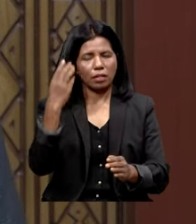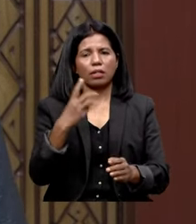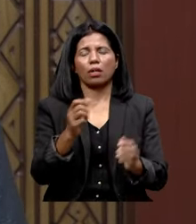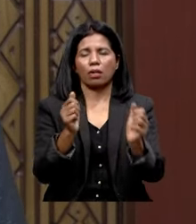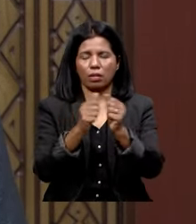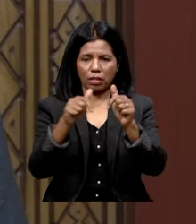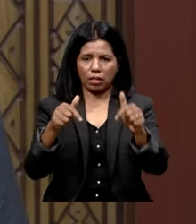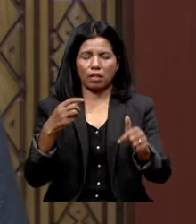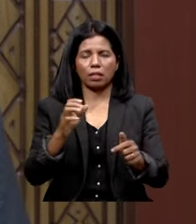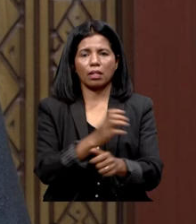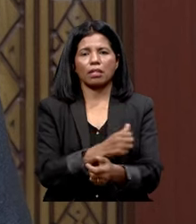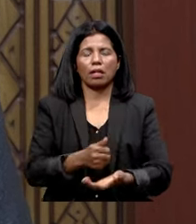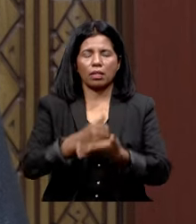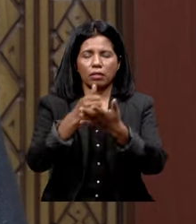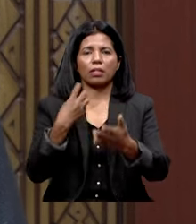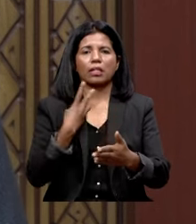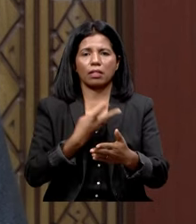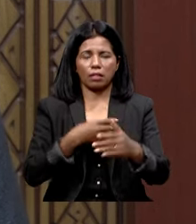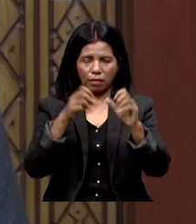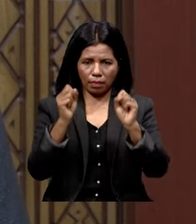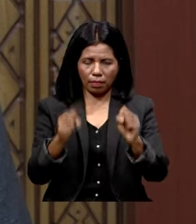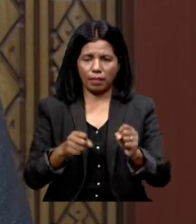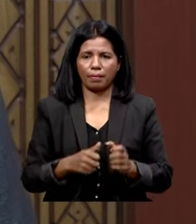dane, Hanoi se ajuda ita tu bele